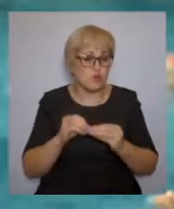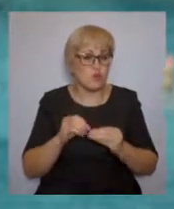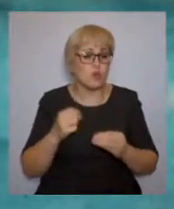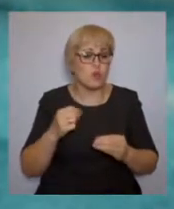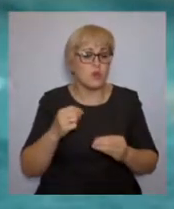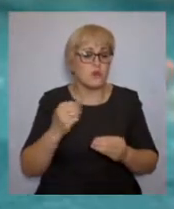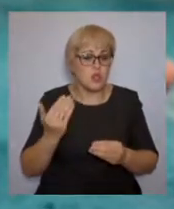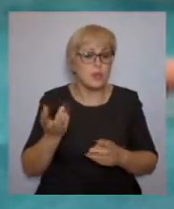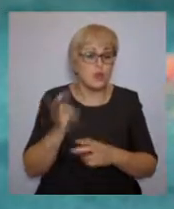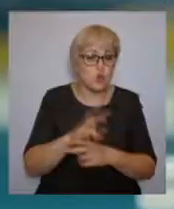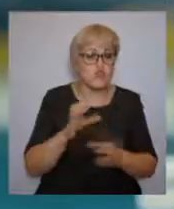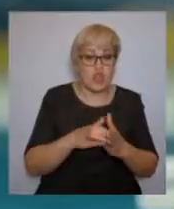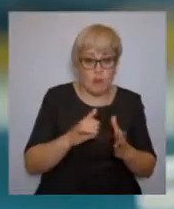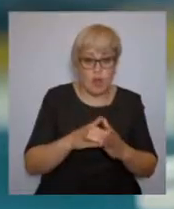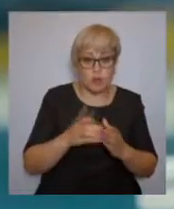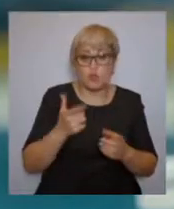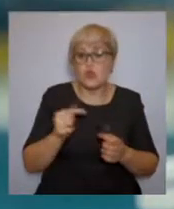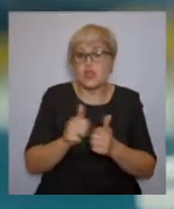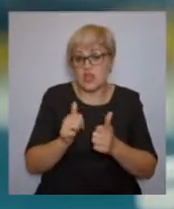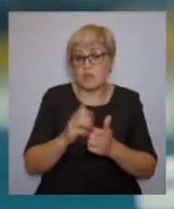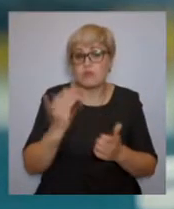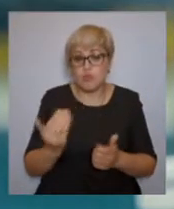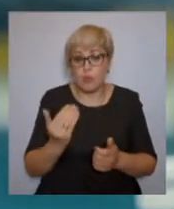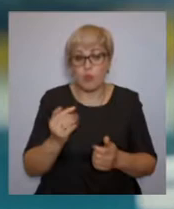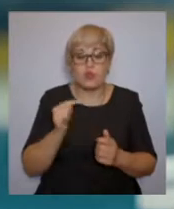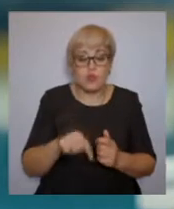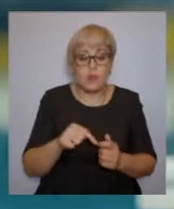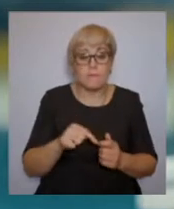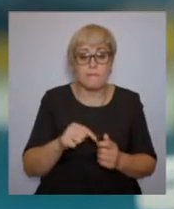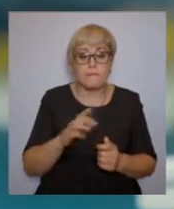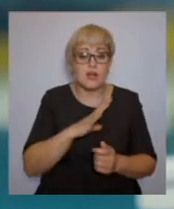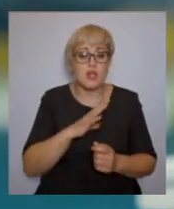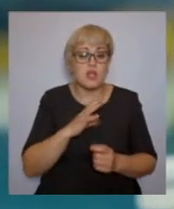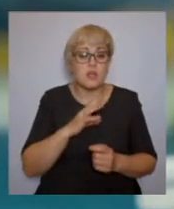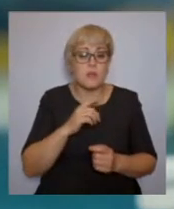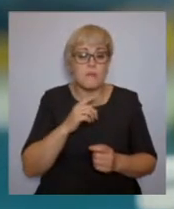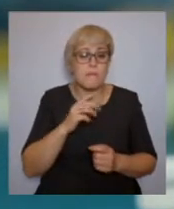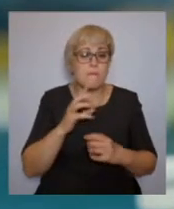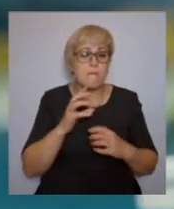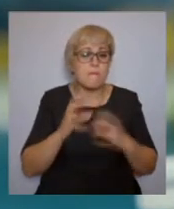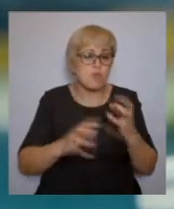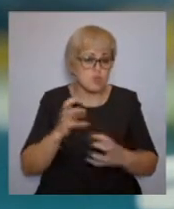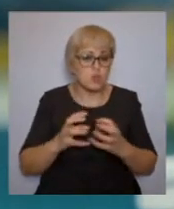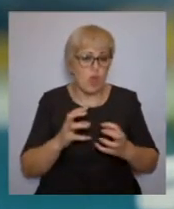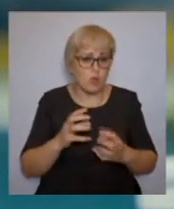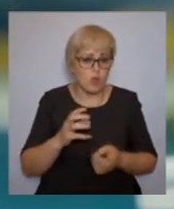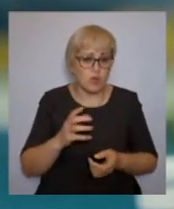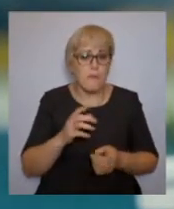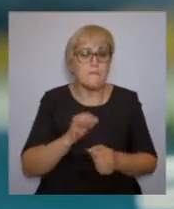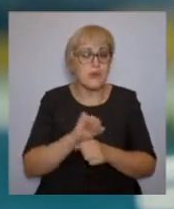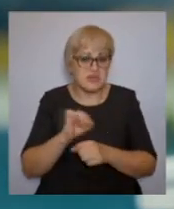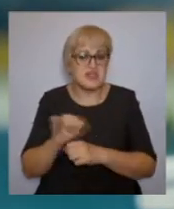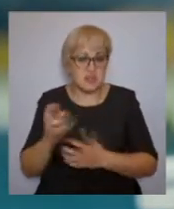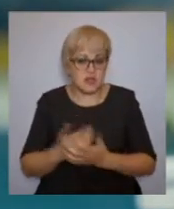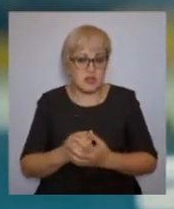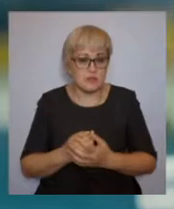там были международники и уже там победитель ну и пермской россии политики советского союза были девчонки конечно это очень очень